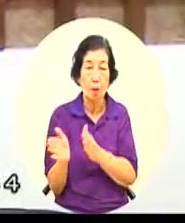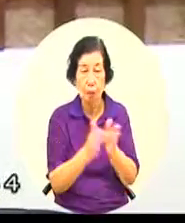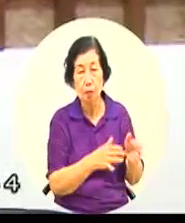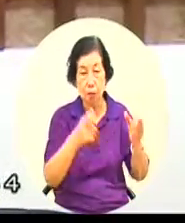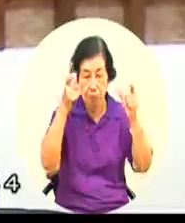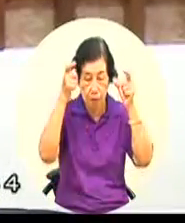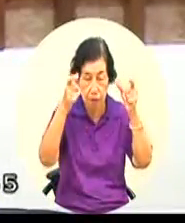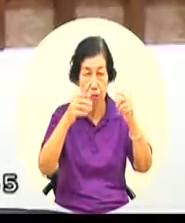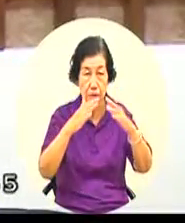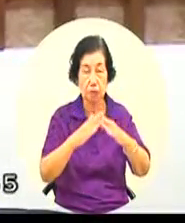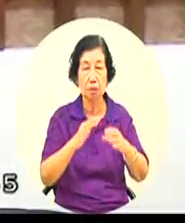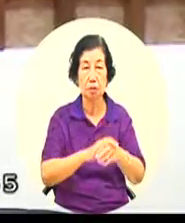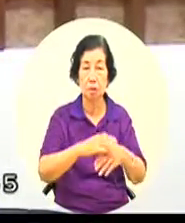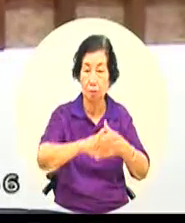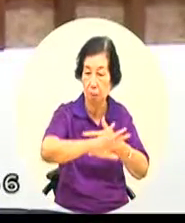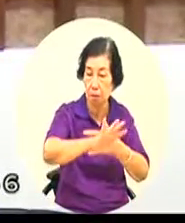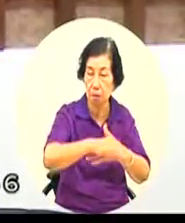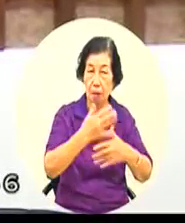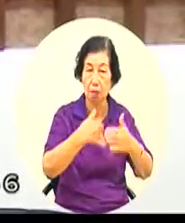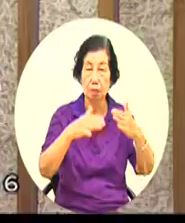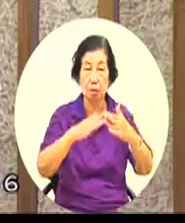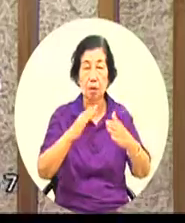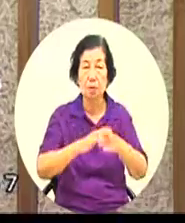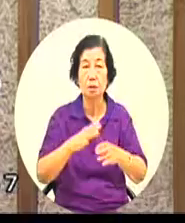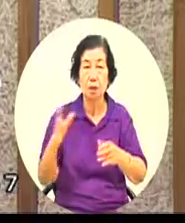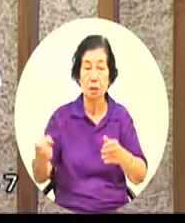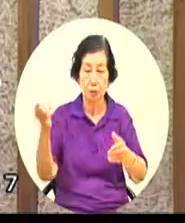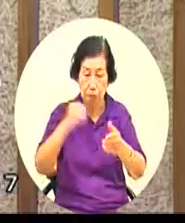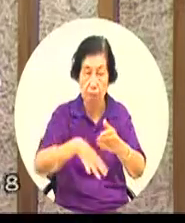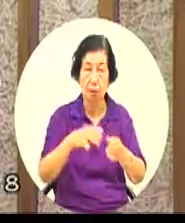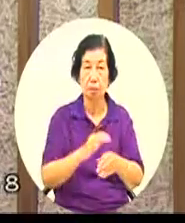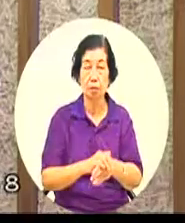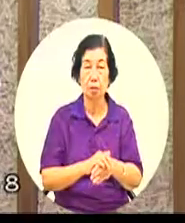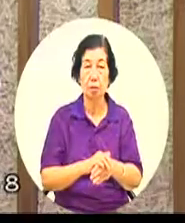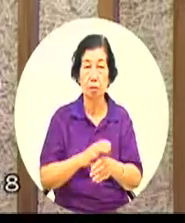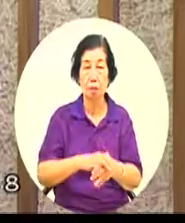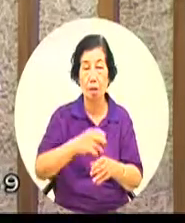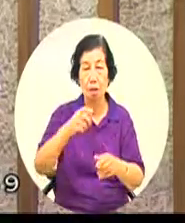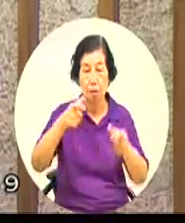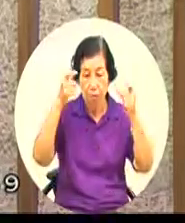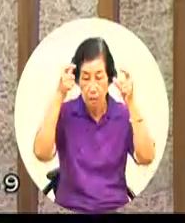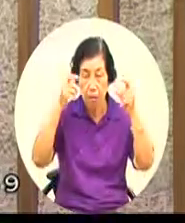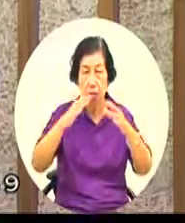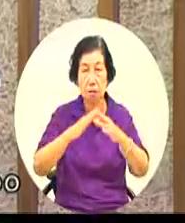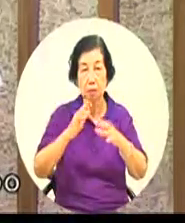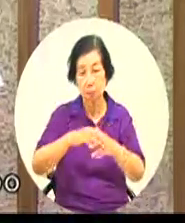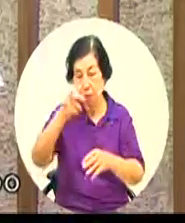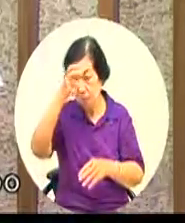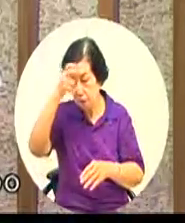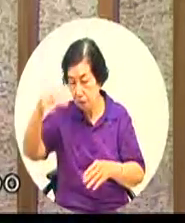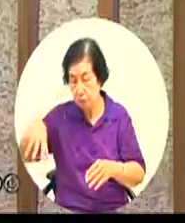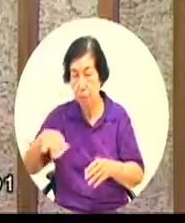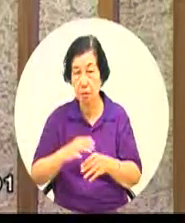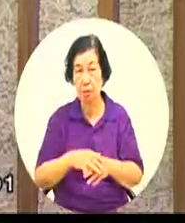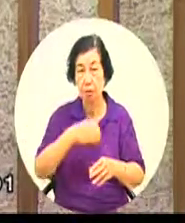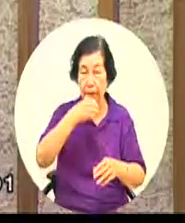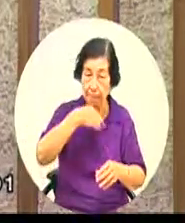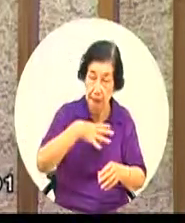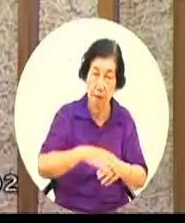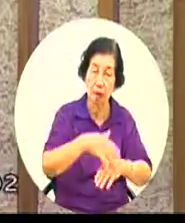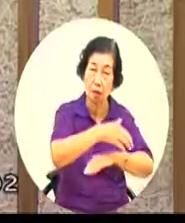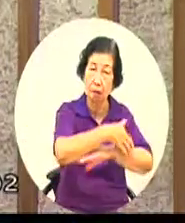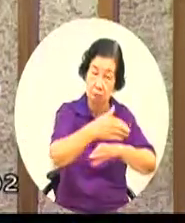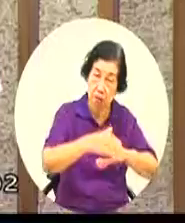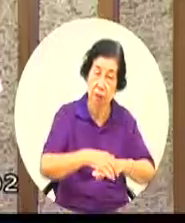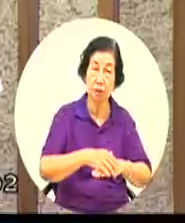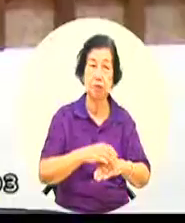校，它也把它列进来吗？是这样吗？ 如果它在高雄市被警察抓到，比如说是屏东县、哦、台南市的学生。 哦，是屏